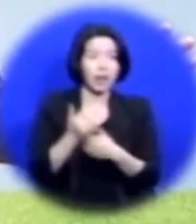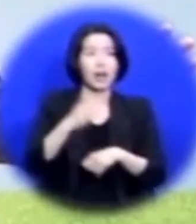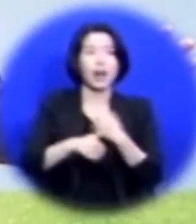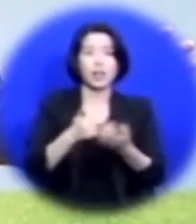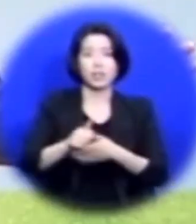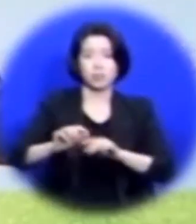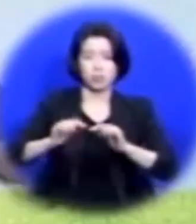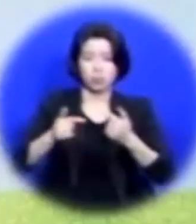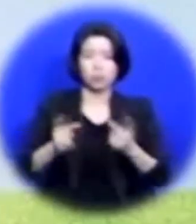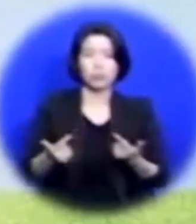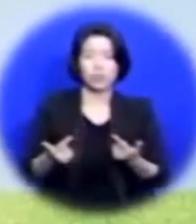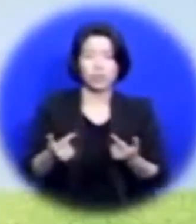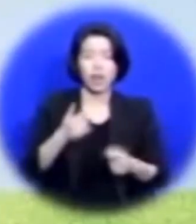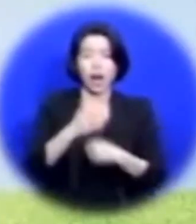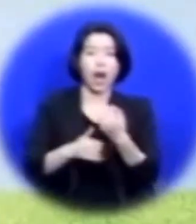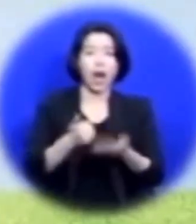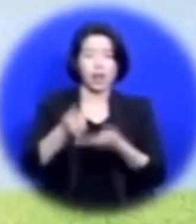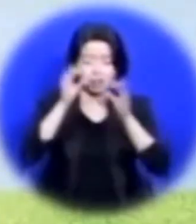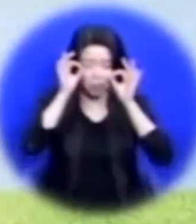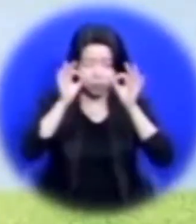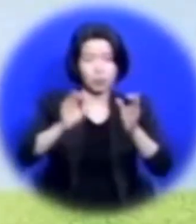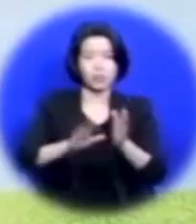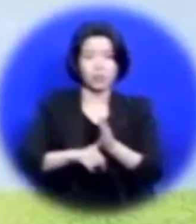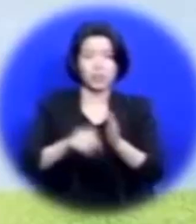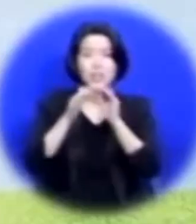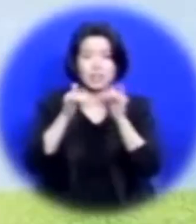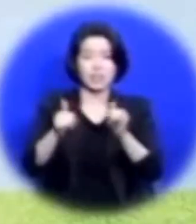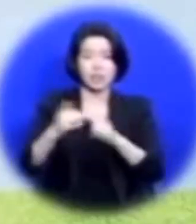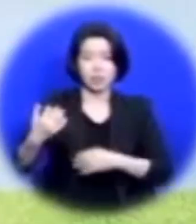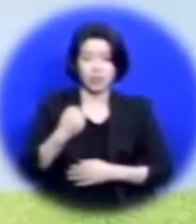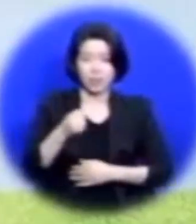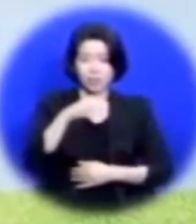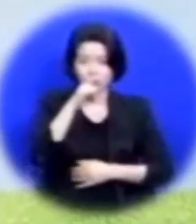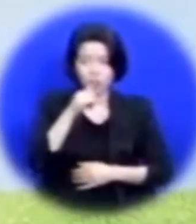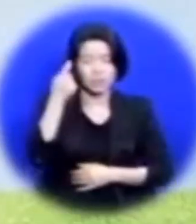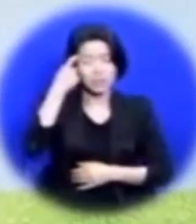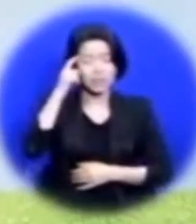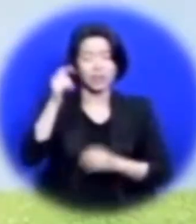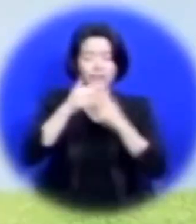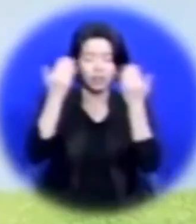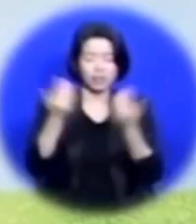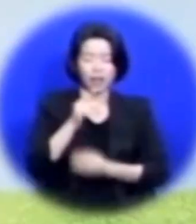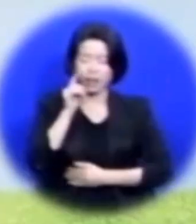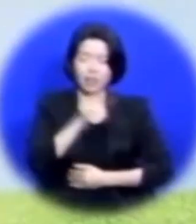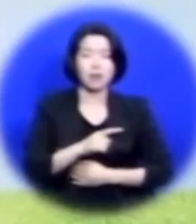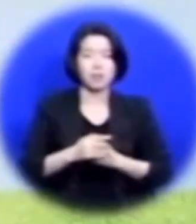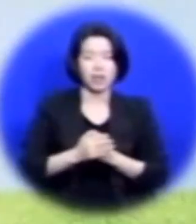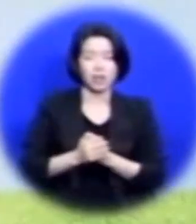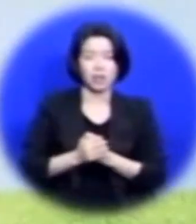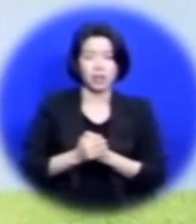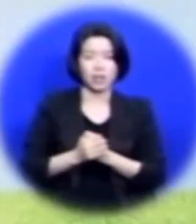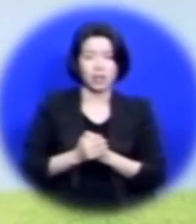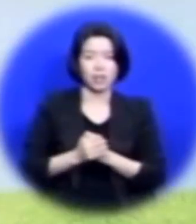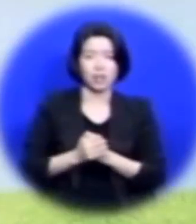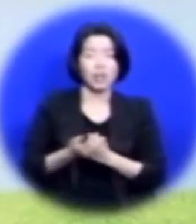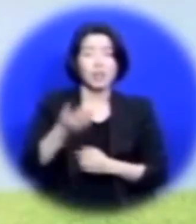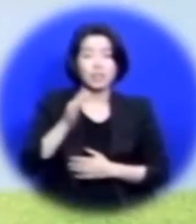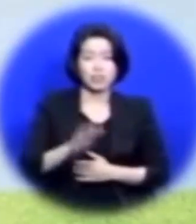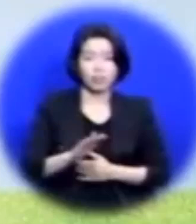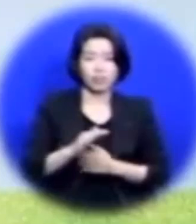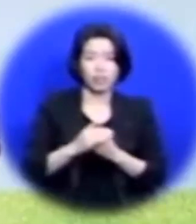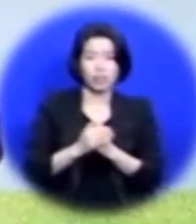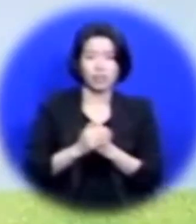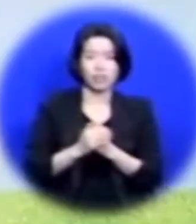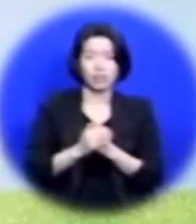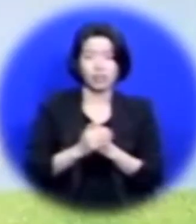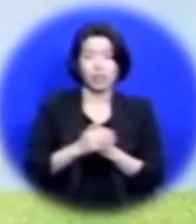거예요 하나님이 보실 때 사람들이 가지고 있는 생각이 다 악한 거예요 그런데